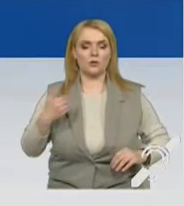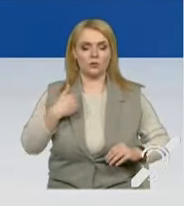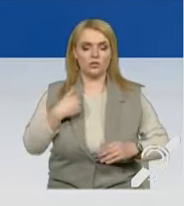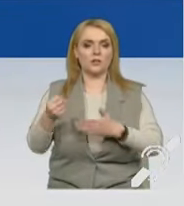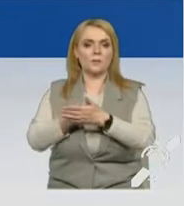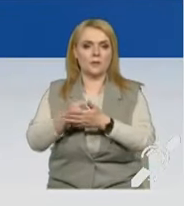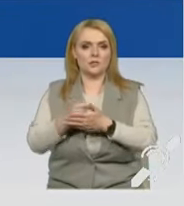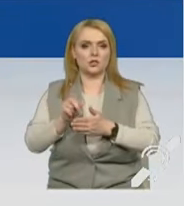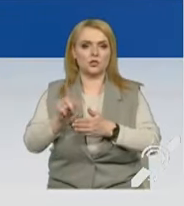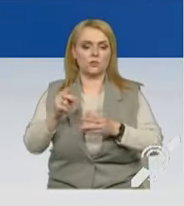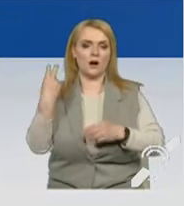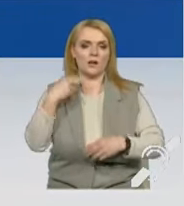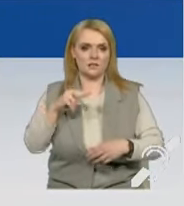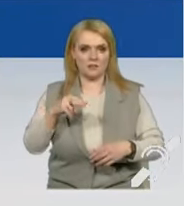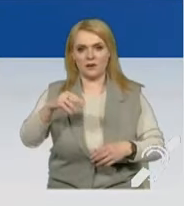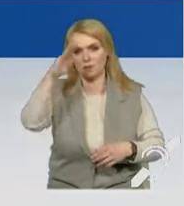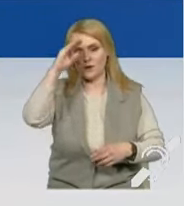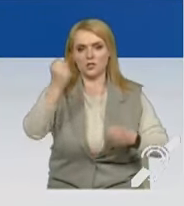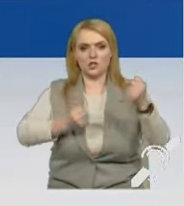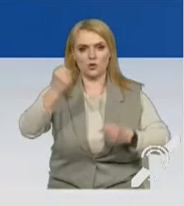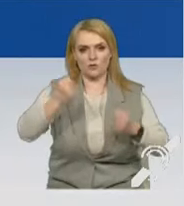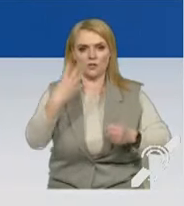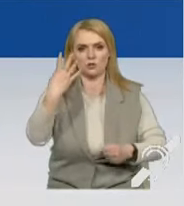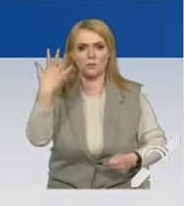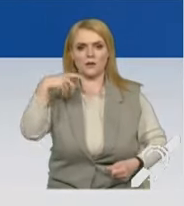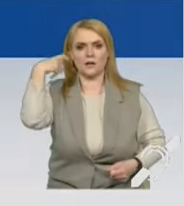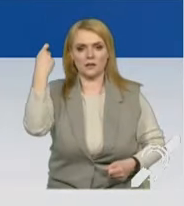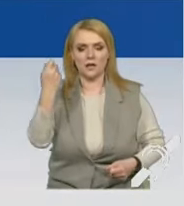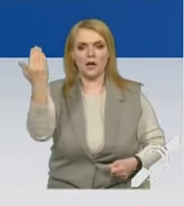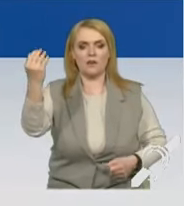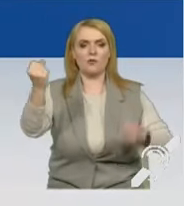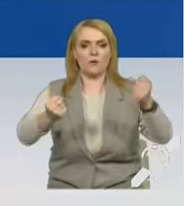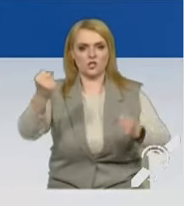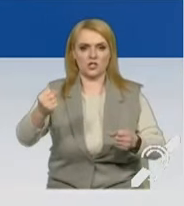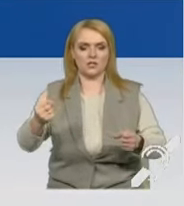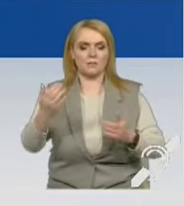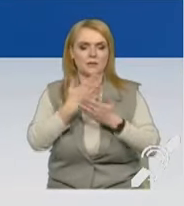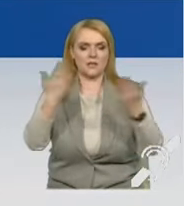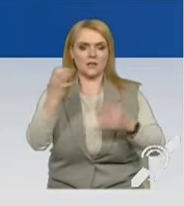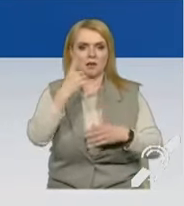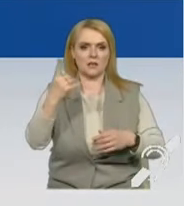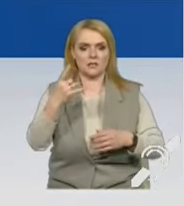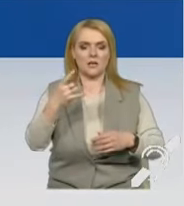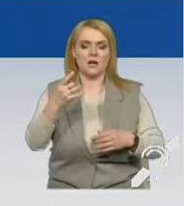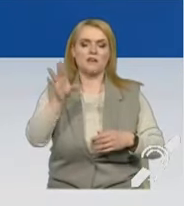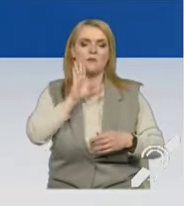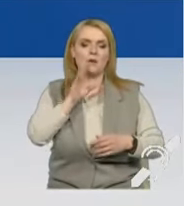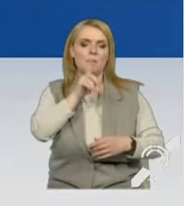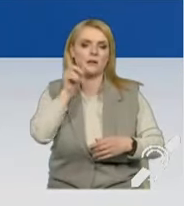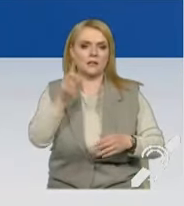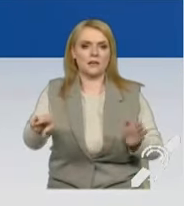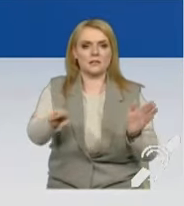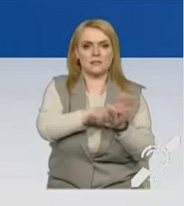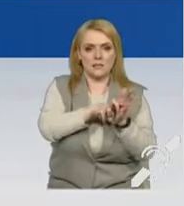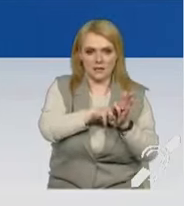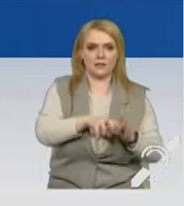Procurorii cer arest preventiv pentru șoferul de 45 de ani în mașina căruia a urcat ultima dată acum șase zile tânăra însărcinată din